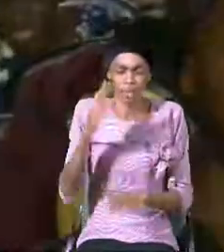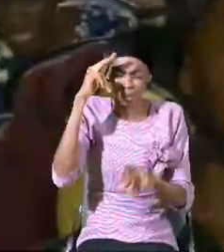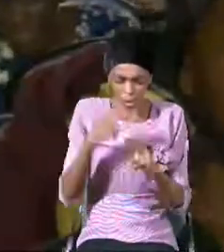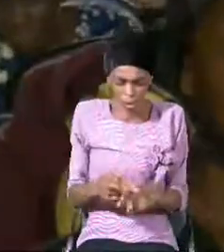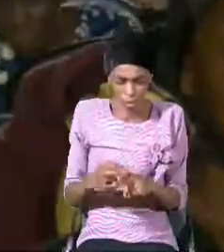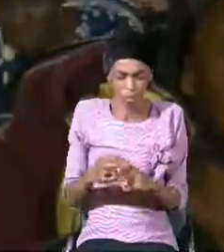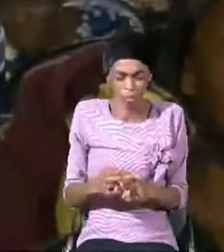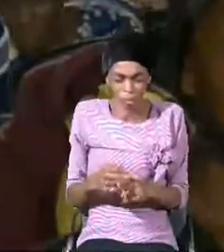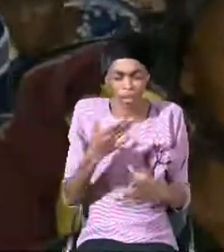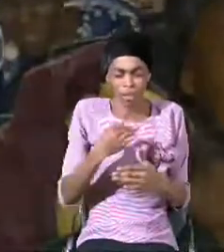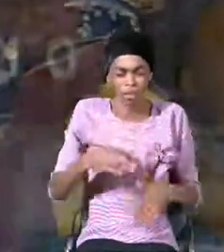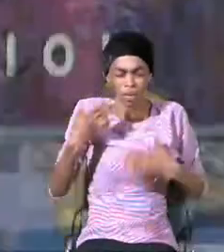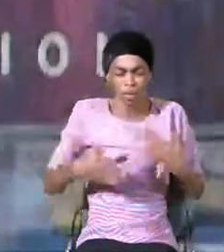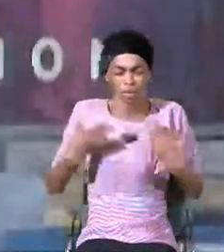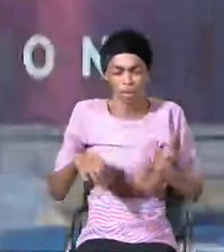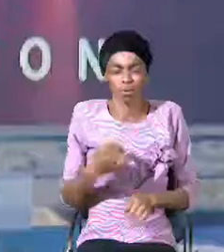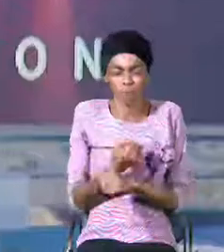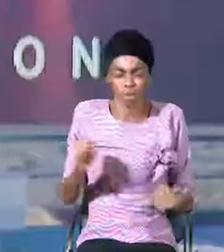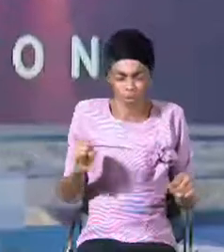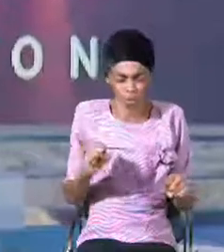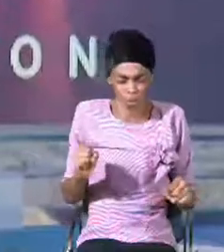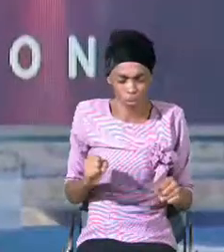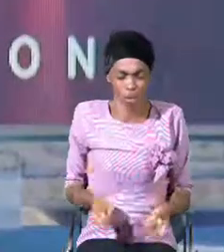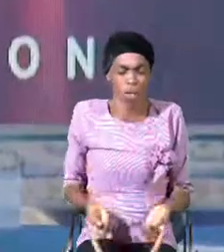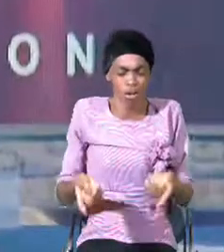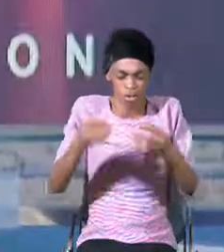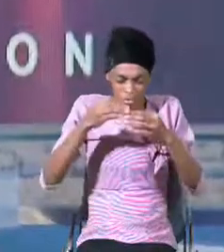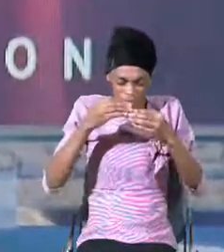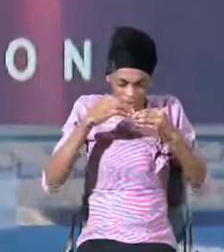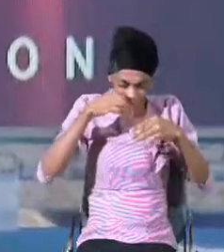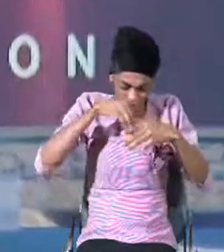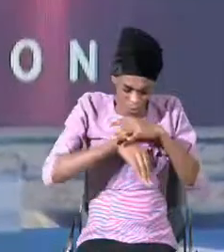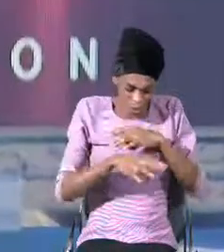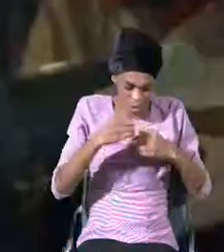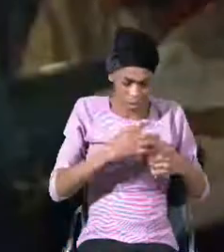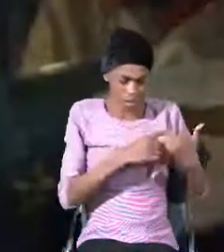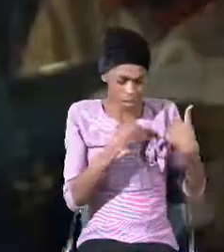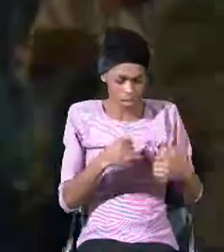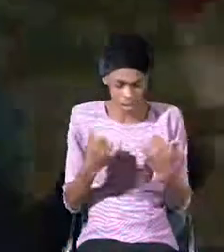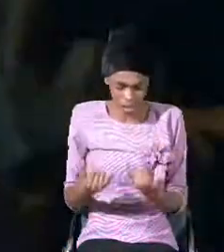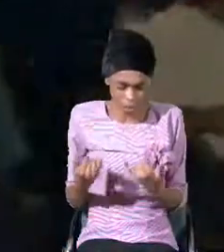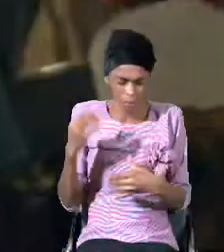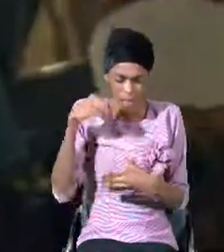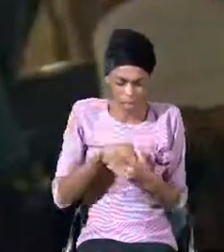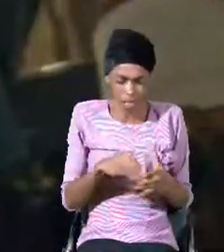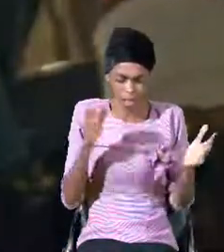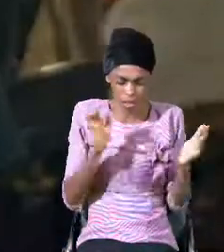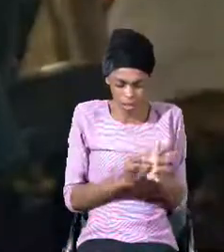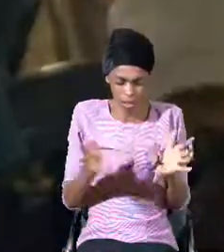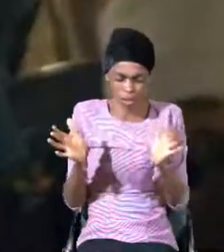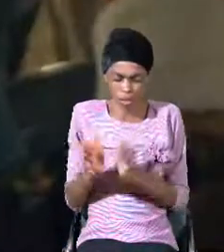Jésus. Que la joie du salut soit réglée dans leur cœur maintenant. Au nom